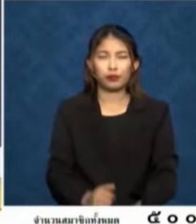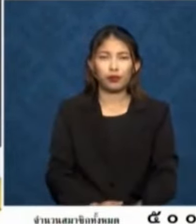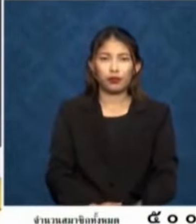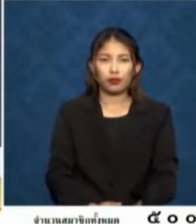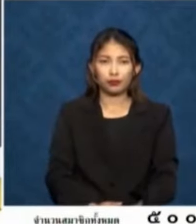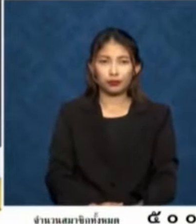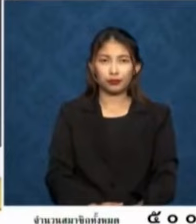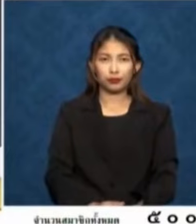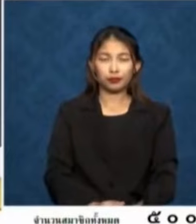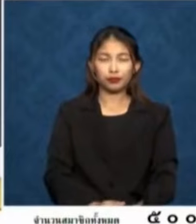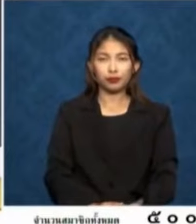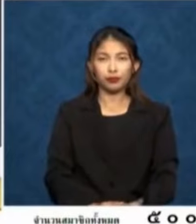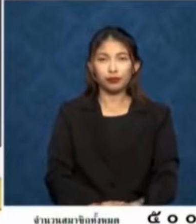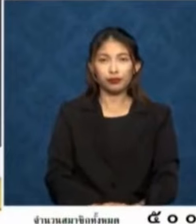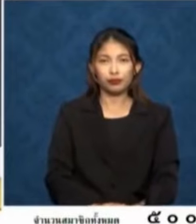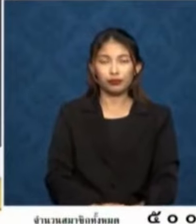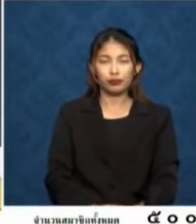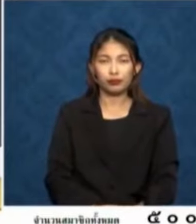ค่ะ